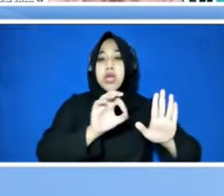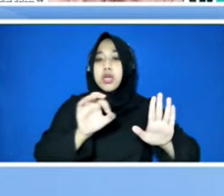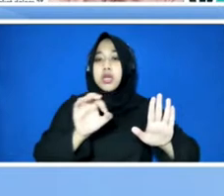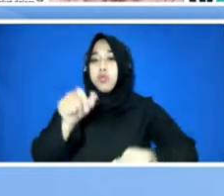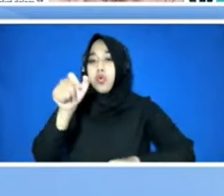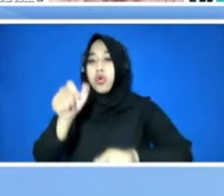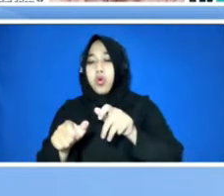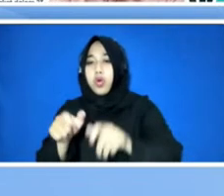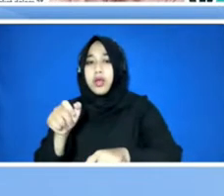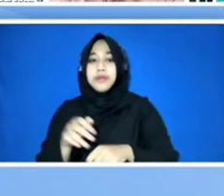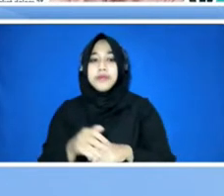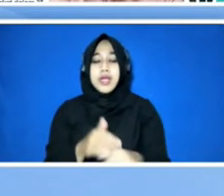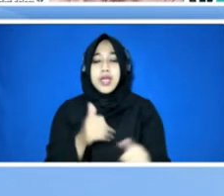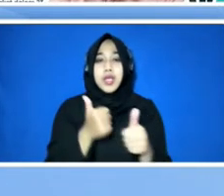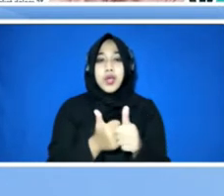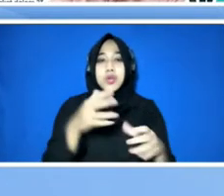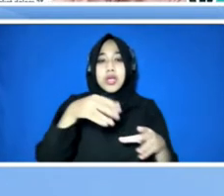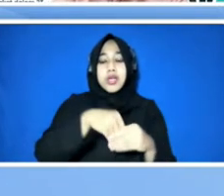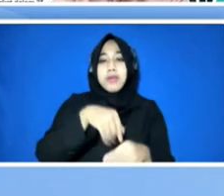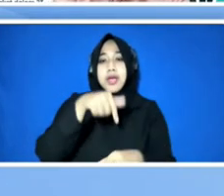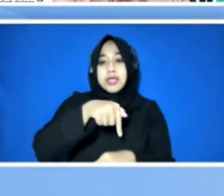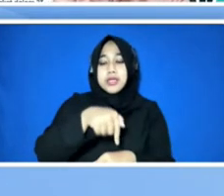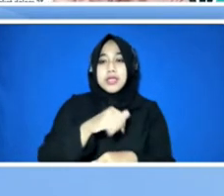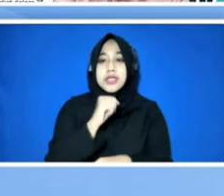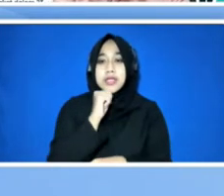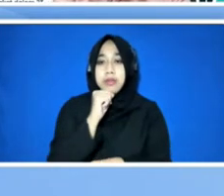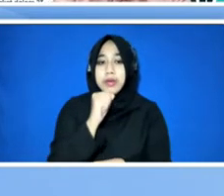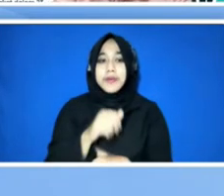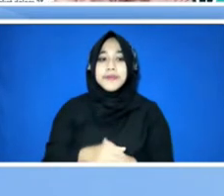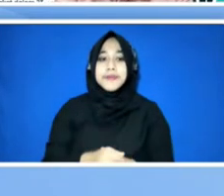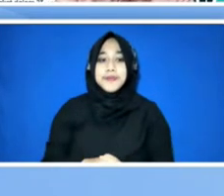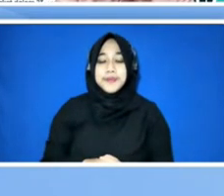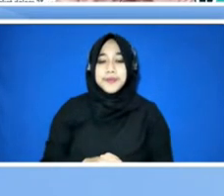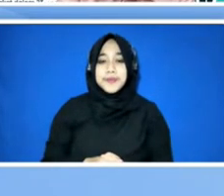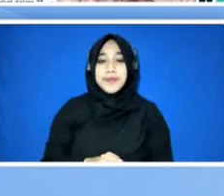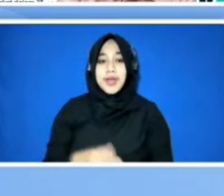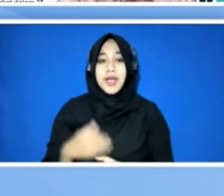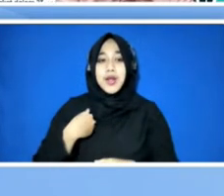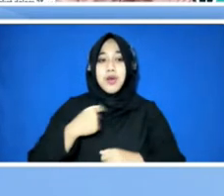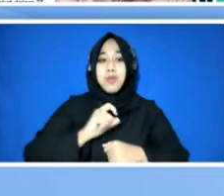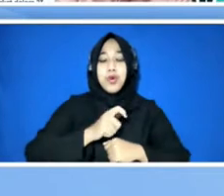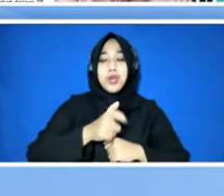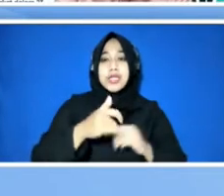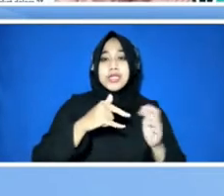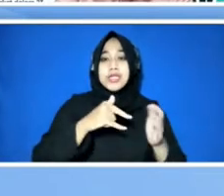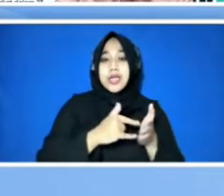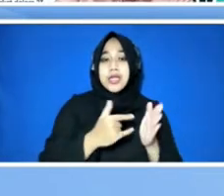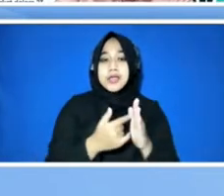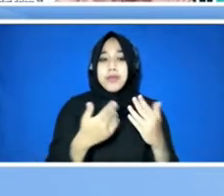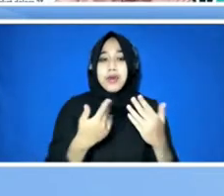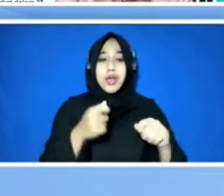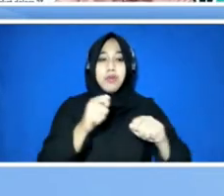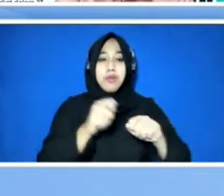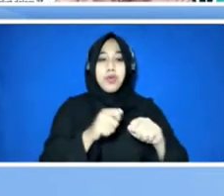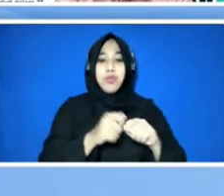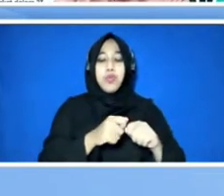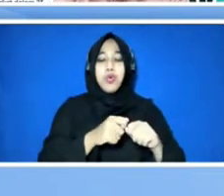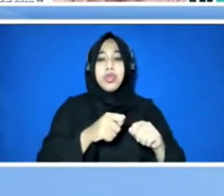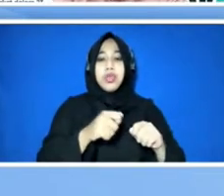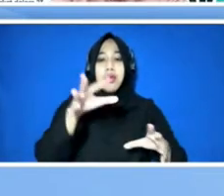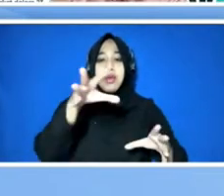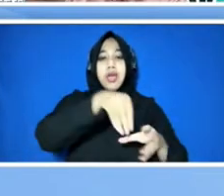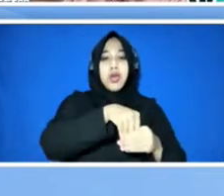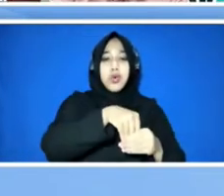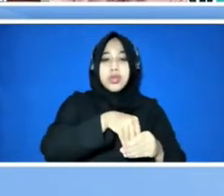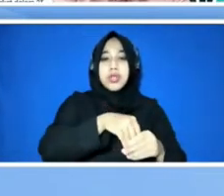yang kemudian ikut terlibat di sini. Jadi tentu ada tahapan teknis ya, bagaimana merekrut relawan, saya kira tidak saya ulang,